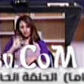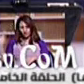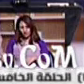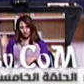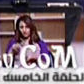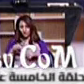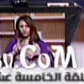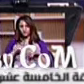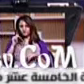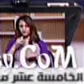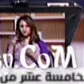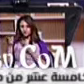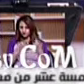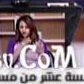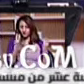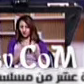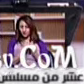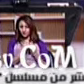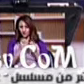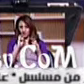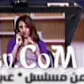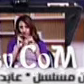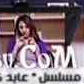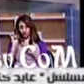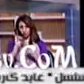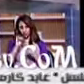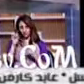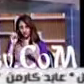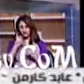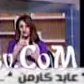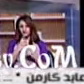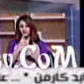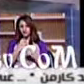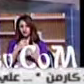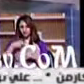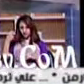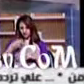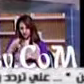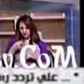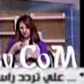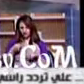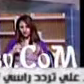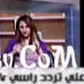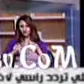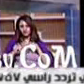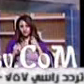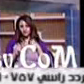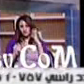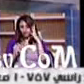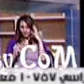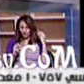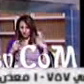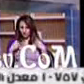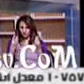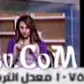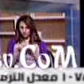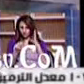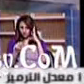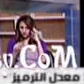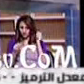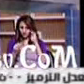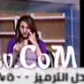عز الدين اللي هتكون ضيفه شرف وهتشرفك النهارده تقديم برنامج 90 دقيقه اهلا بك يا ايمان شرفتنا اهلا بك يا عمرو انا مبسوطه بجد ان انا موجوده معاك النهارده وعلى